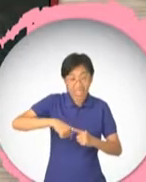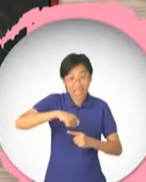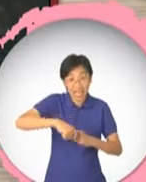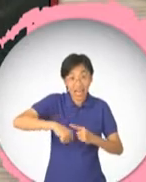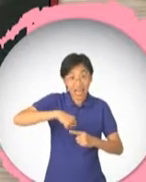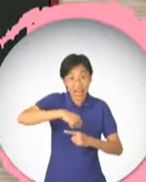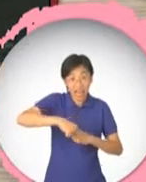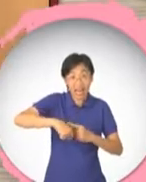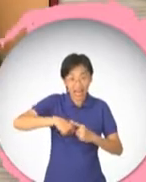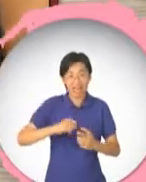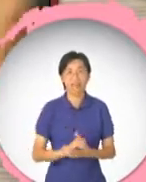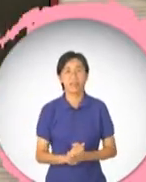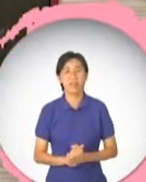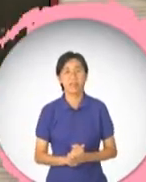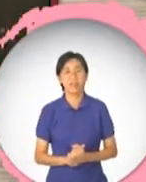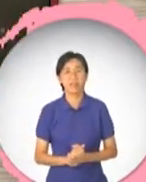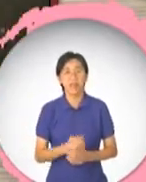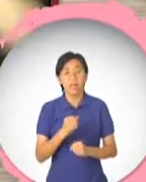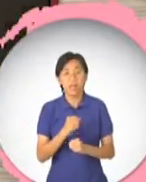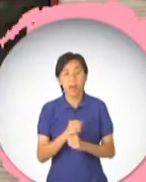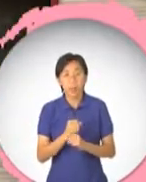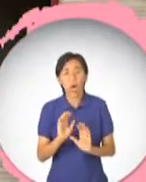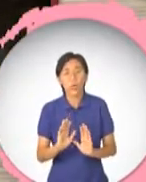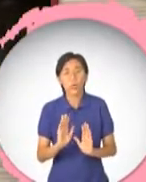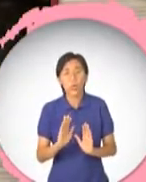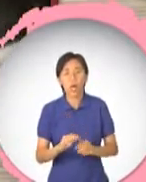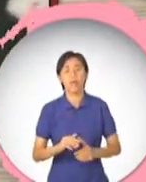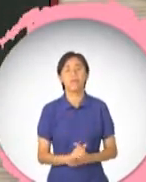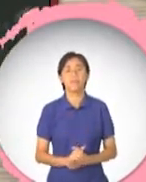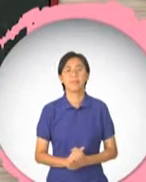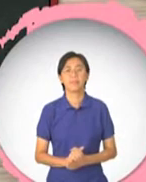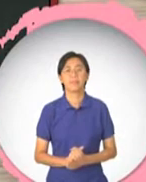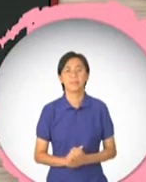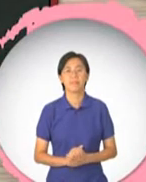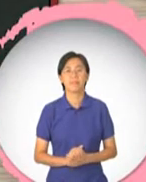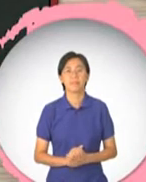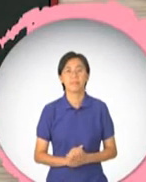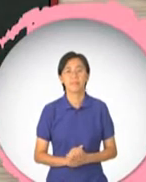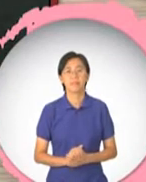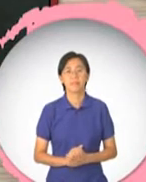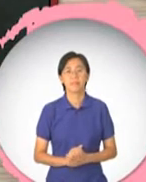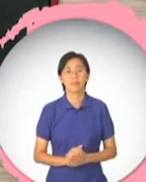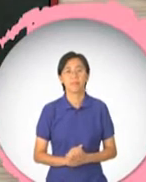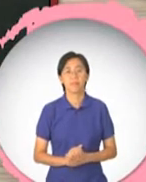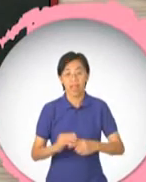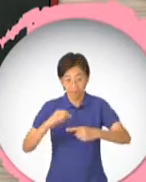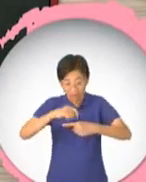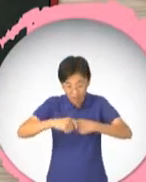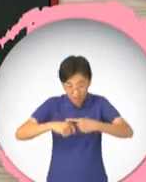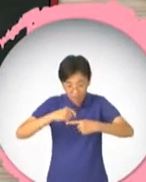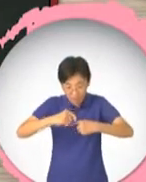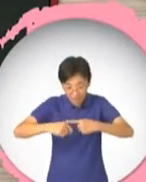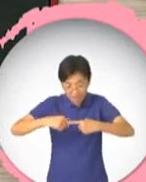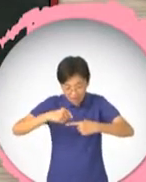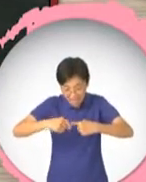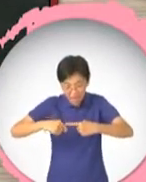นะคะจากนั้นขณะที่เราพันเนี่ยให้เราค่อยๆดึงให้เราค่อยๆดึงตัวเส้นแป้งพวกนี้ด้วยน